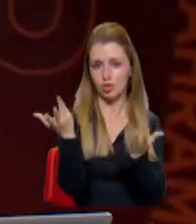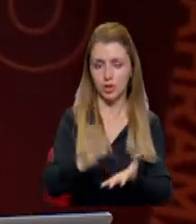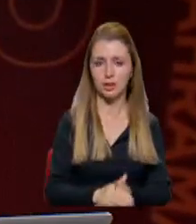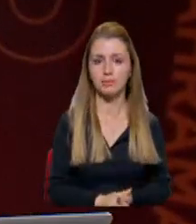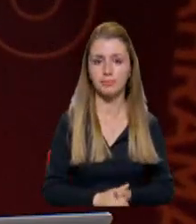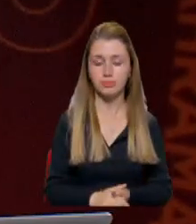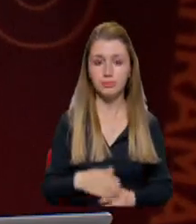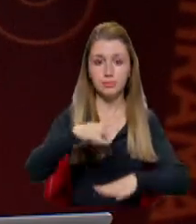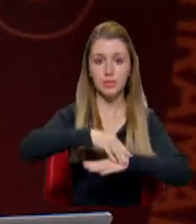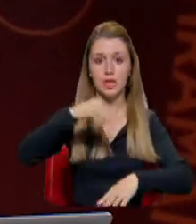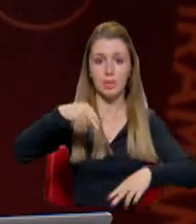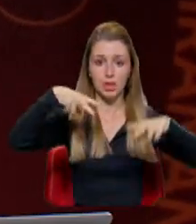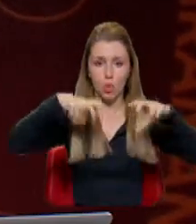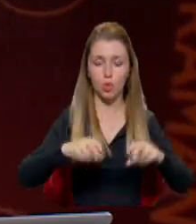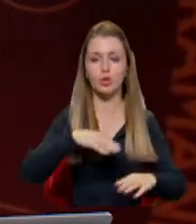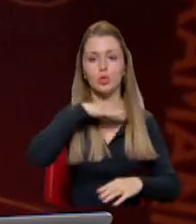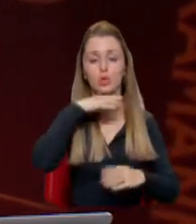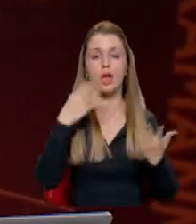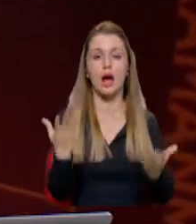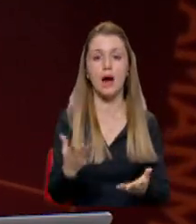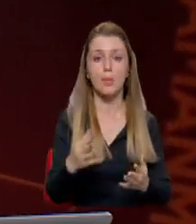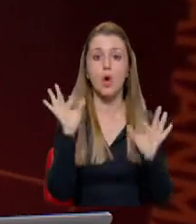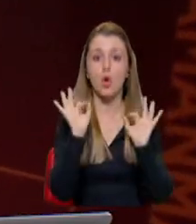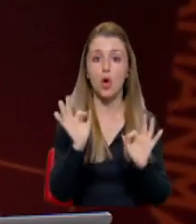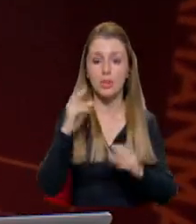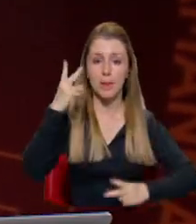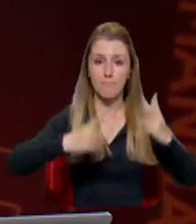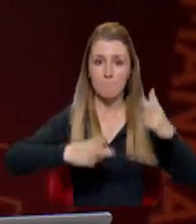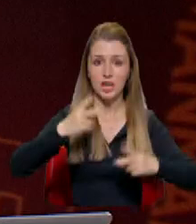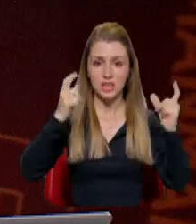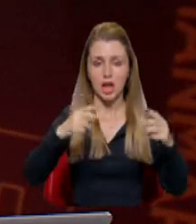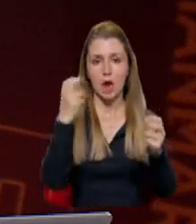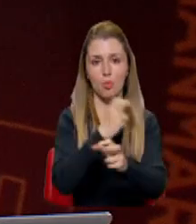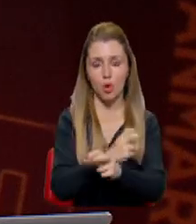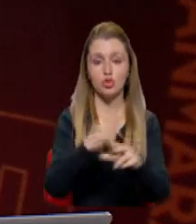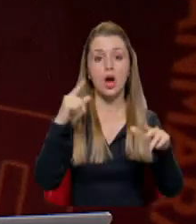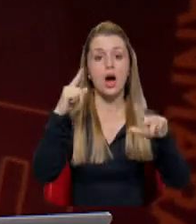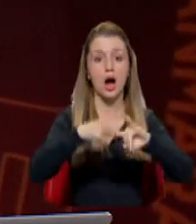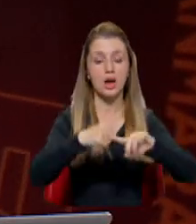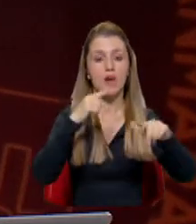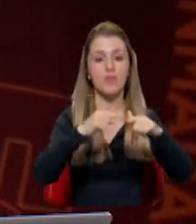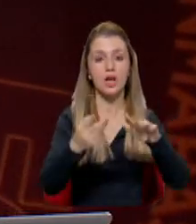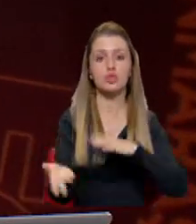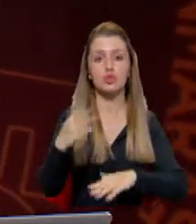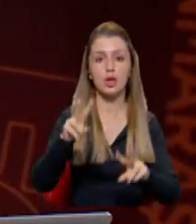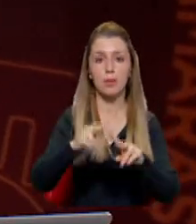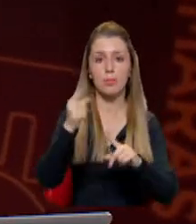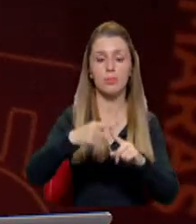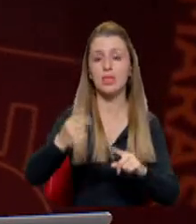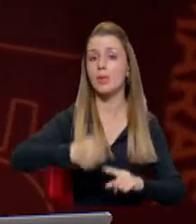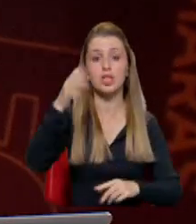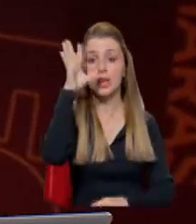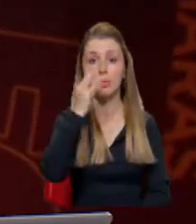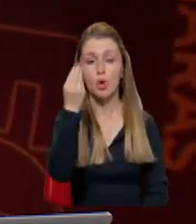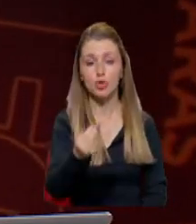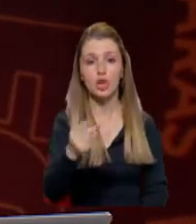Efendim kabinenin koltukları dolduğu ama kritik bazı koltuklar boş kaldı Hakan Fidan'dan sonra MİT başkanı kim olacak